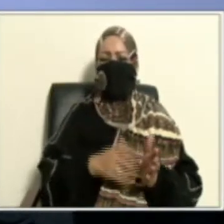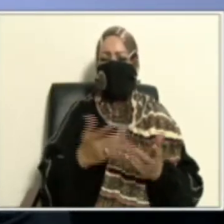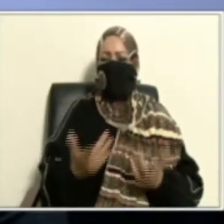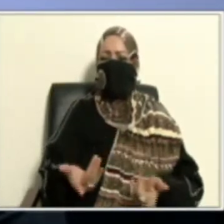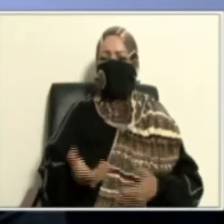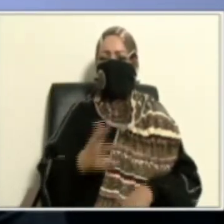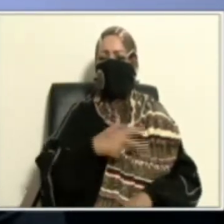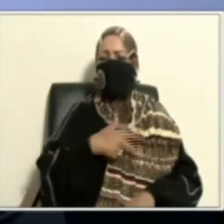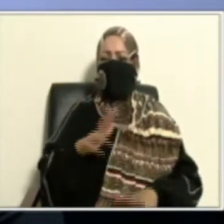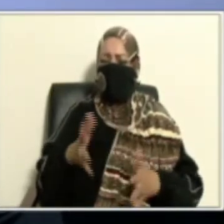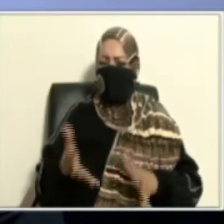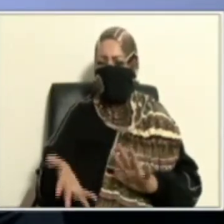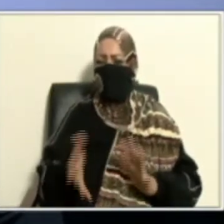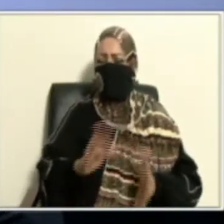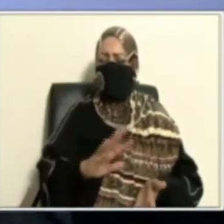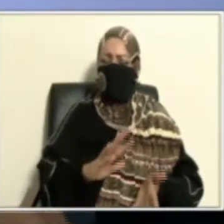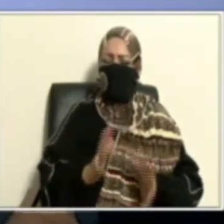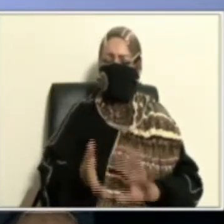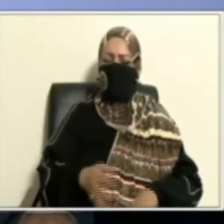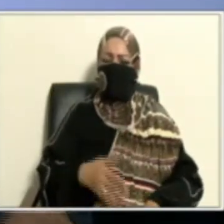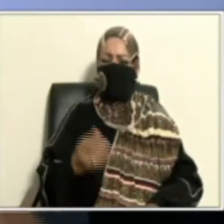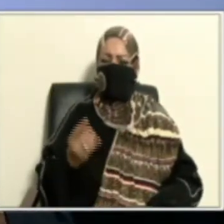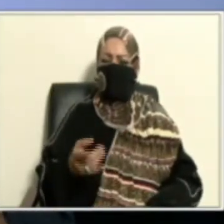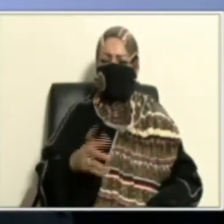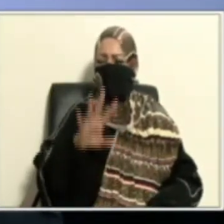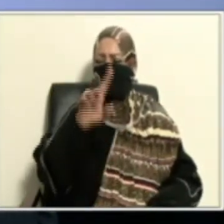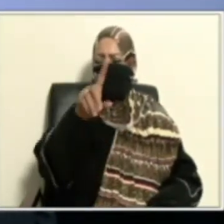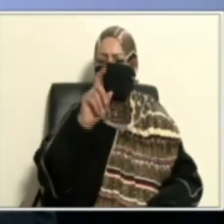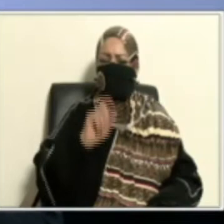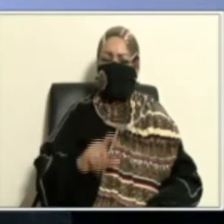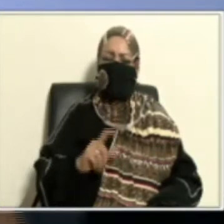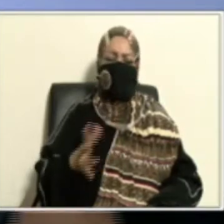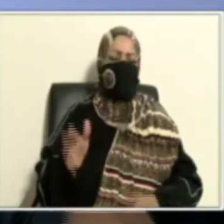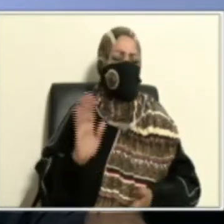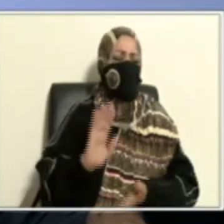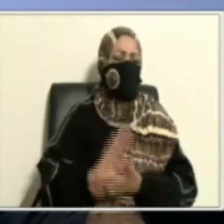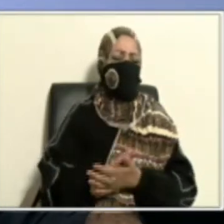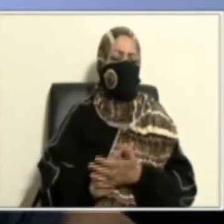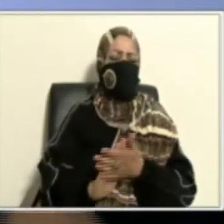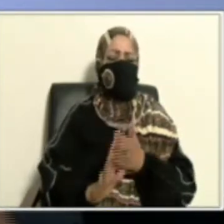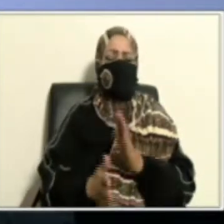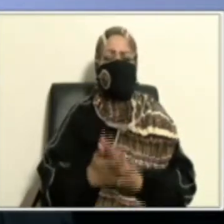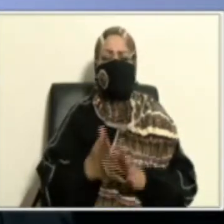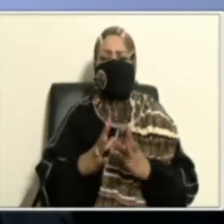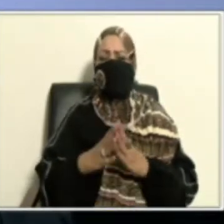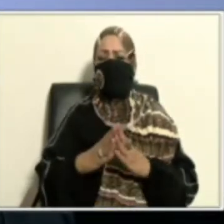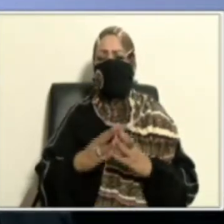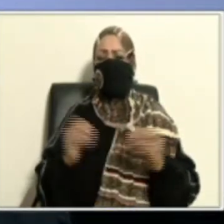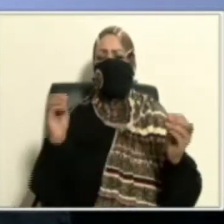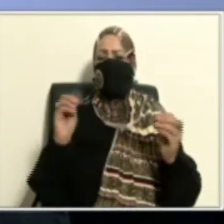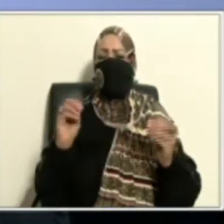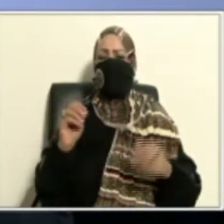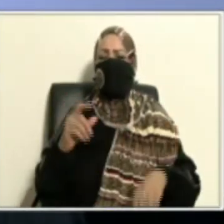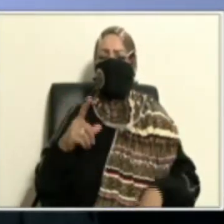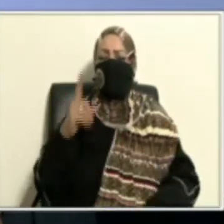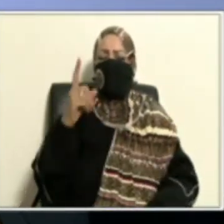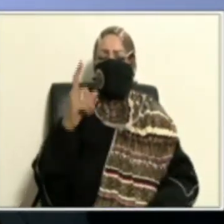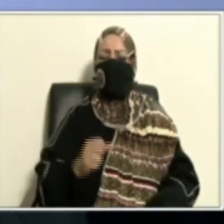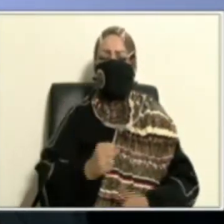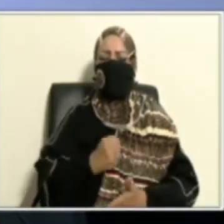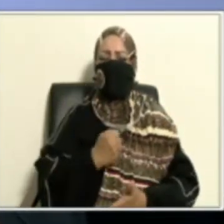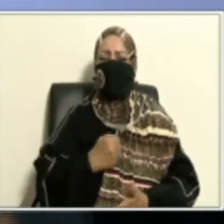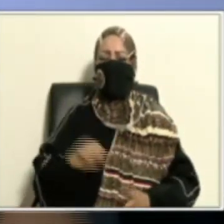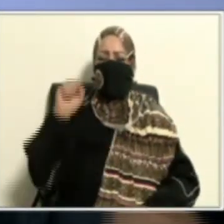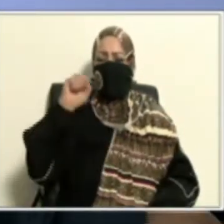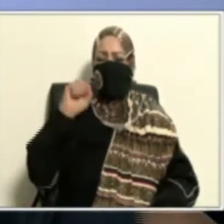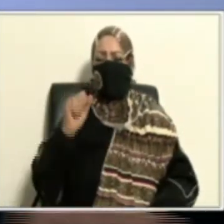فئة كبيرة ستطحن من الناس. في هذه الحالة نقول لا، يعني ما نبوش نقول حرام، ولكن نقول لك أن تربح